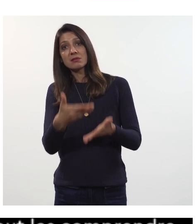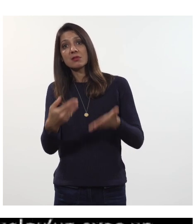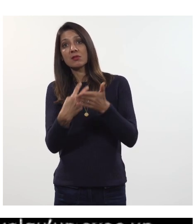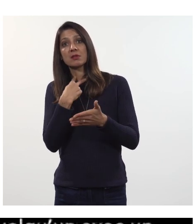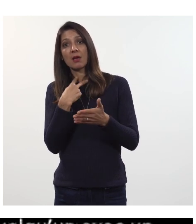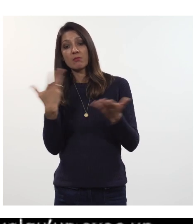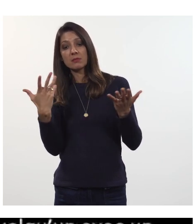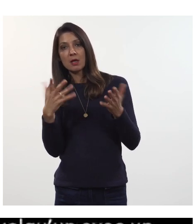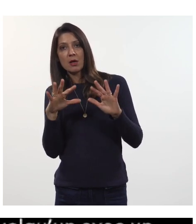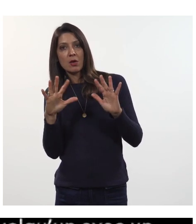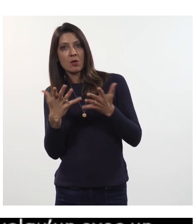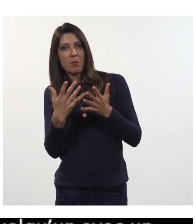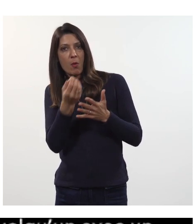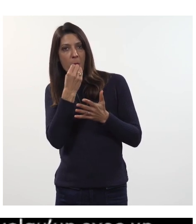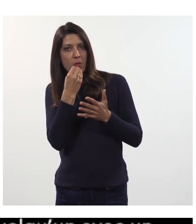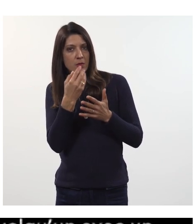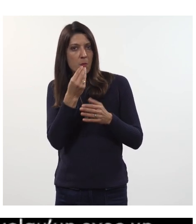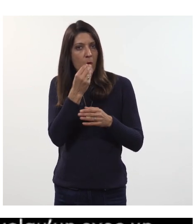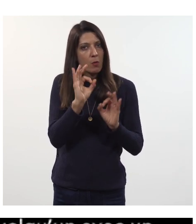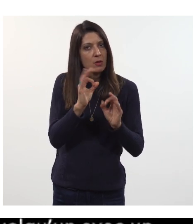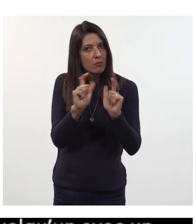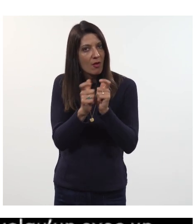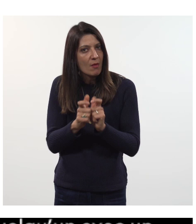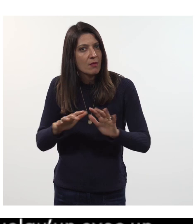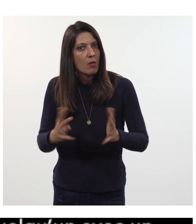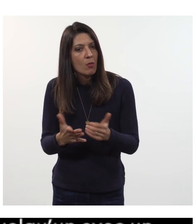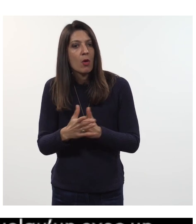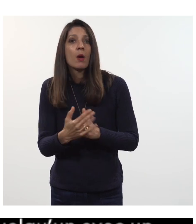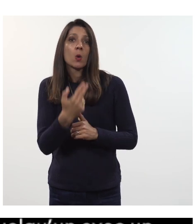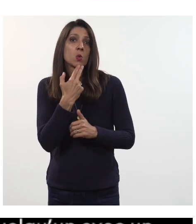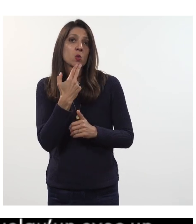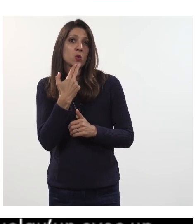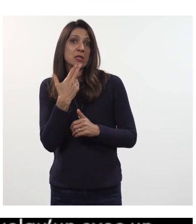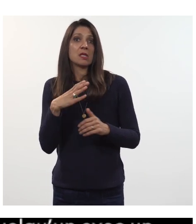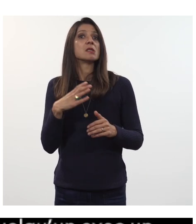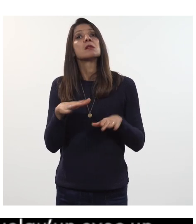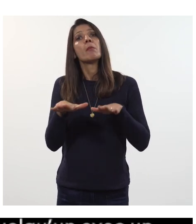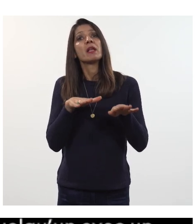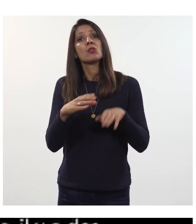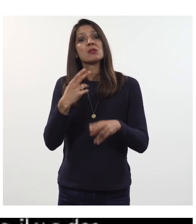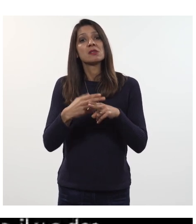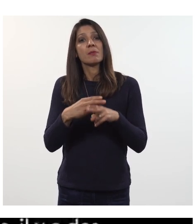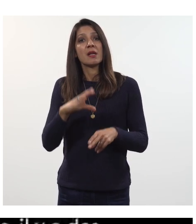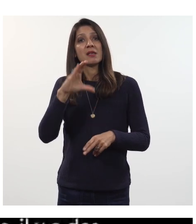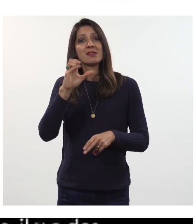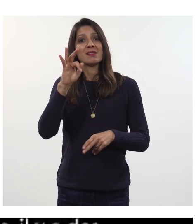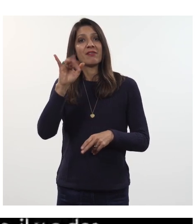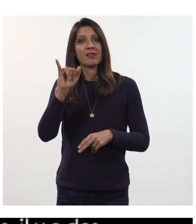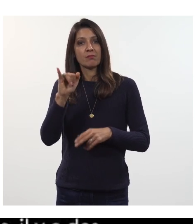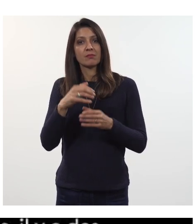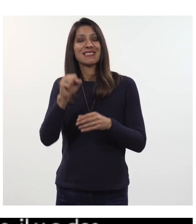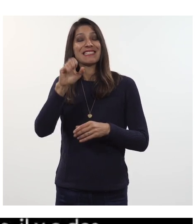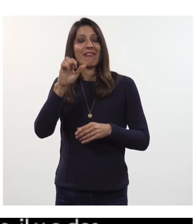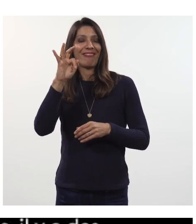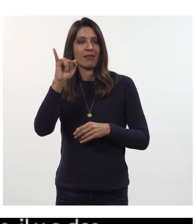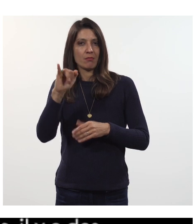Rapidement, pour le repérage, il peut y avoir des outils, mais des outils qu'on peut utiliser chez l'adulte et chez l'enfant, qui s'appelle le CEFI, c'est le score fiable des ingestats.